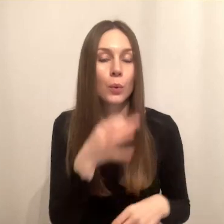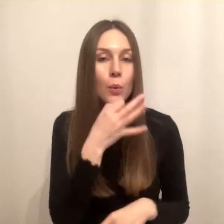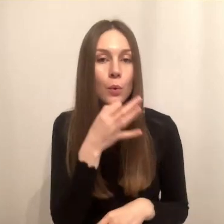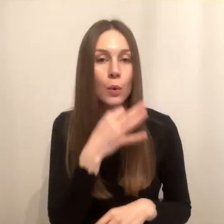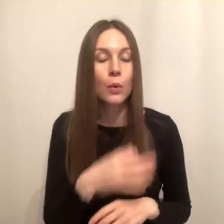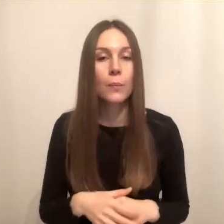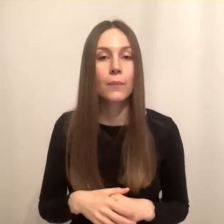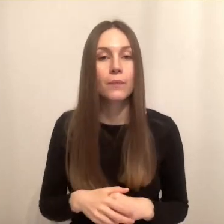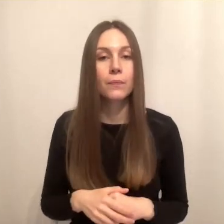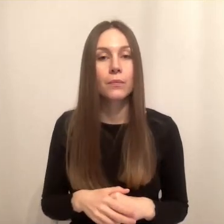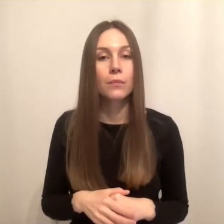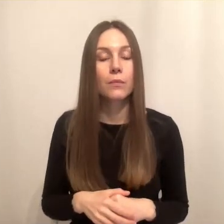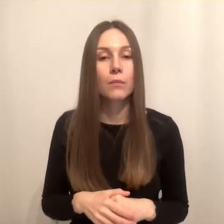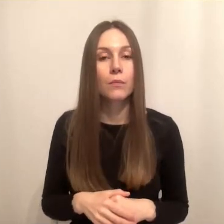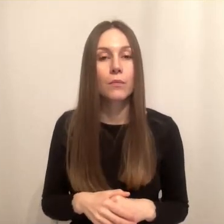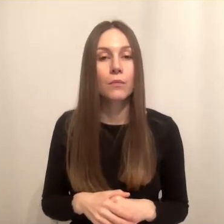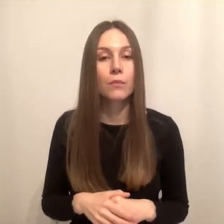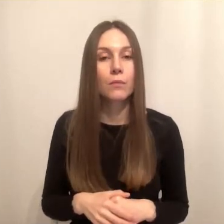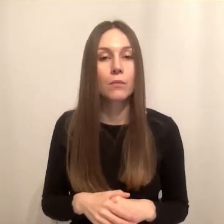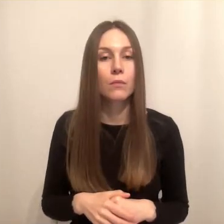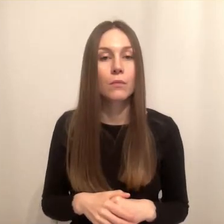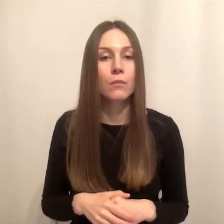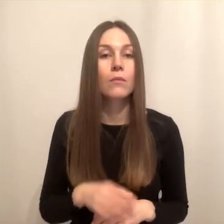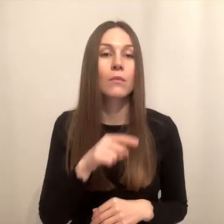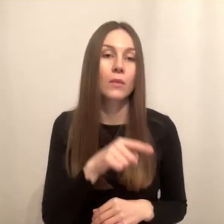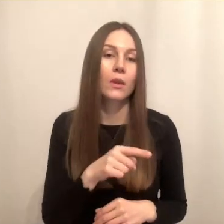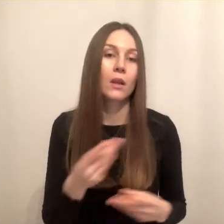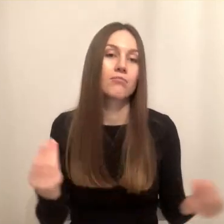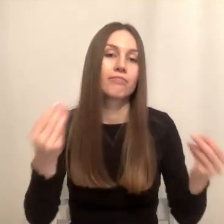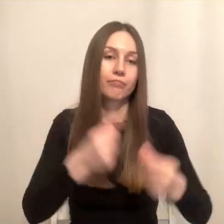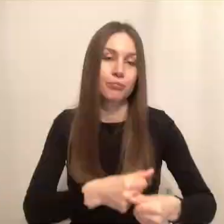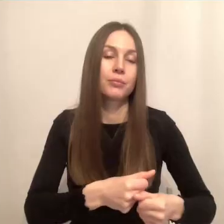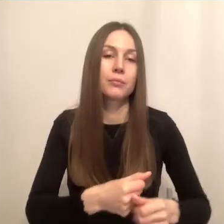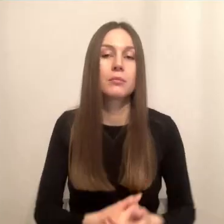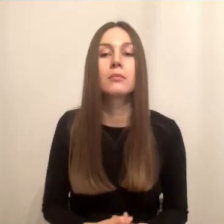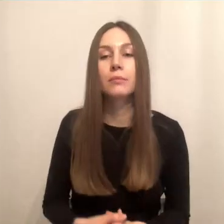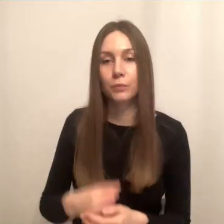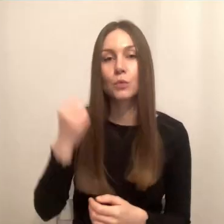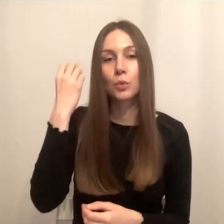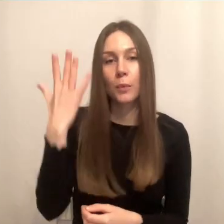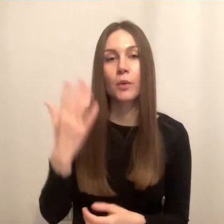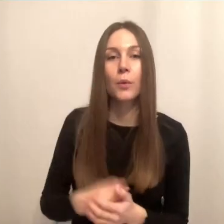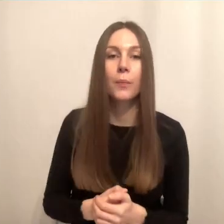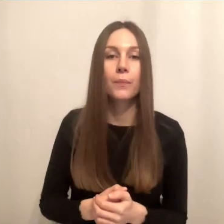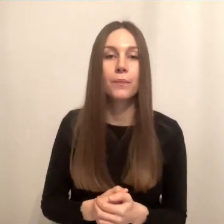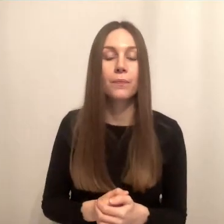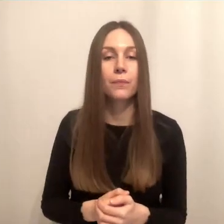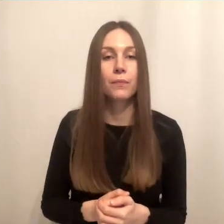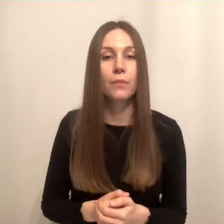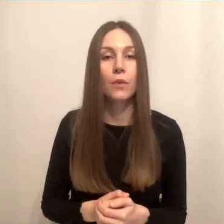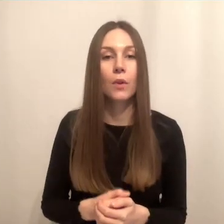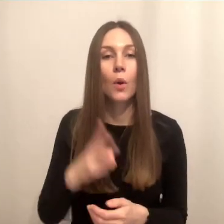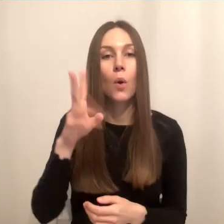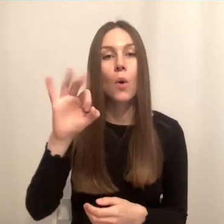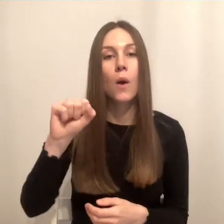Ir, kaip sakau, jis yra sumestinis, suneštinis. Supratau, konkrečiai atsakėt, koalicijos partneriai jūsų, su kuriais būtų